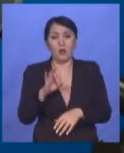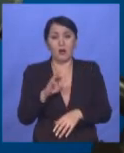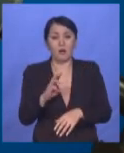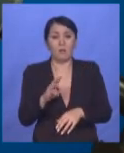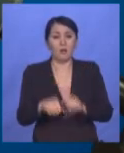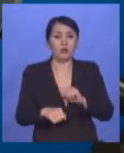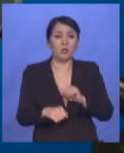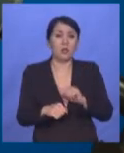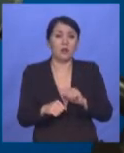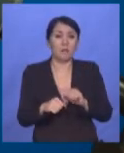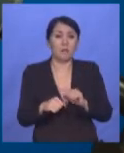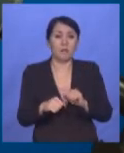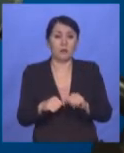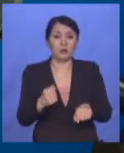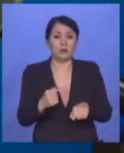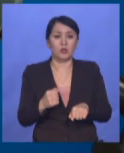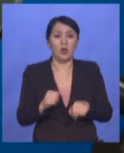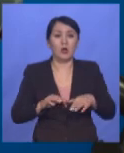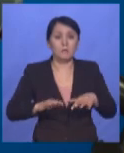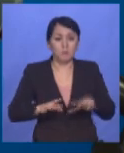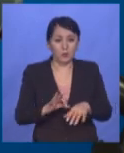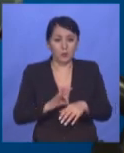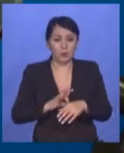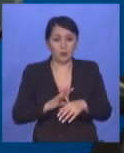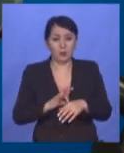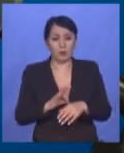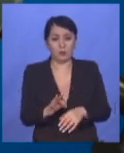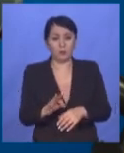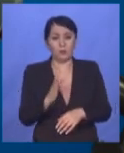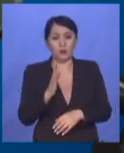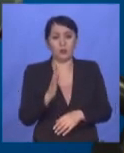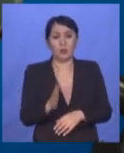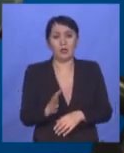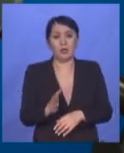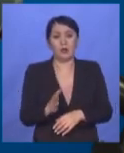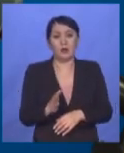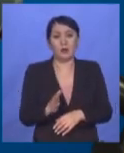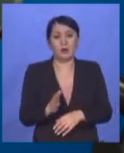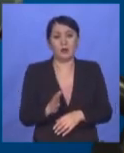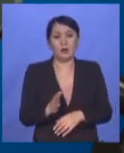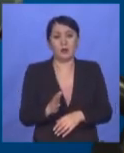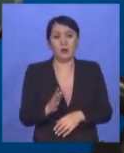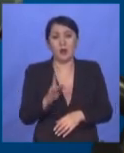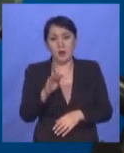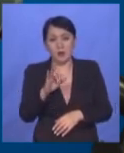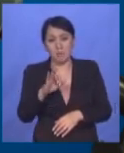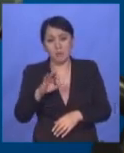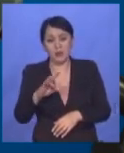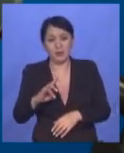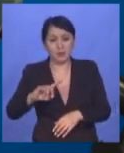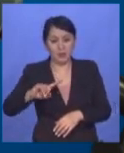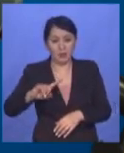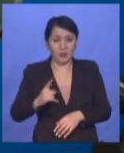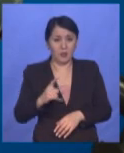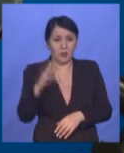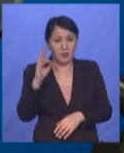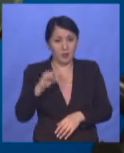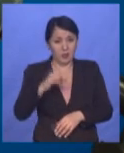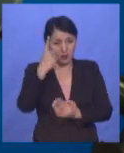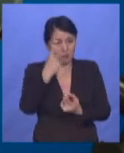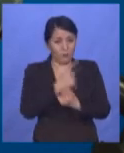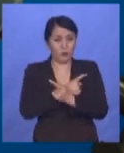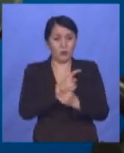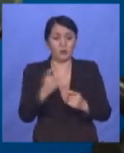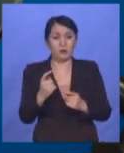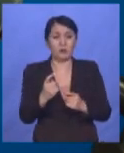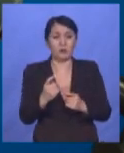құқық бұзушылық туралы іс бойынша жүргізу қозғалады. Респонденттердің алғашқы статистикалық деректердің